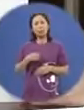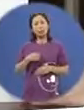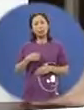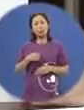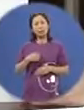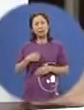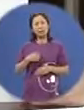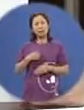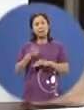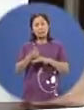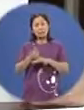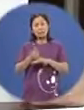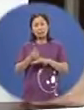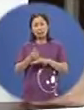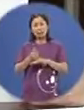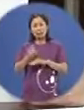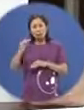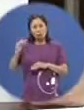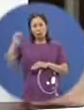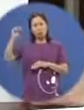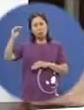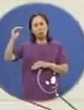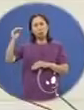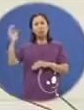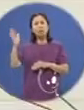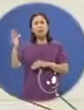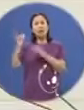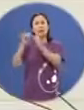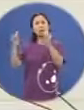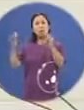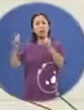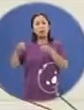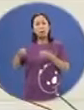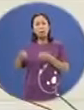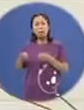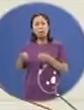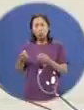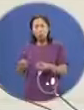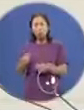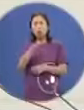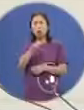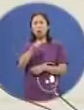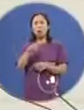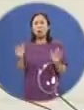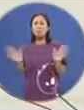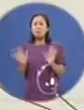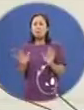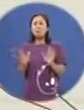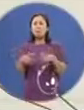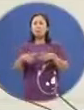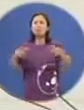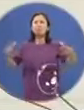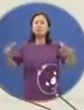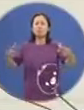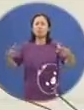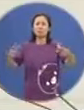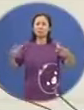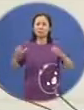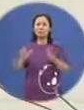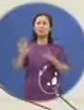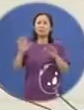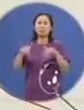が一番ベビーブームだったんですが、はい、その頃の方のお子さんたちがちょうどこの山なんですね、はい、